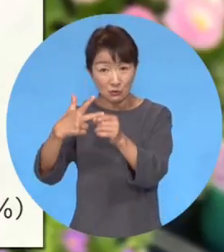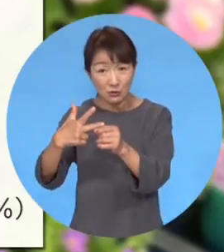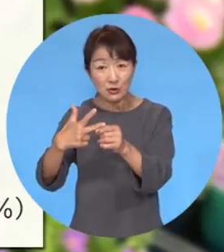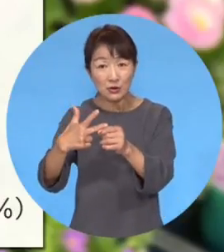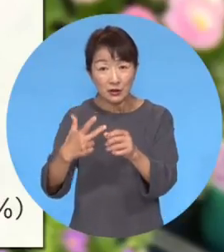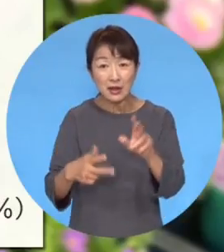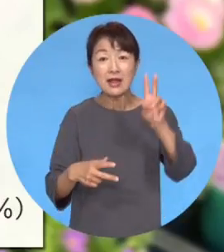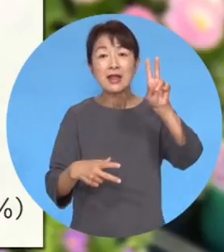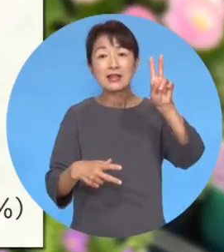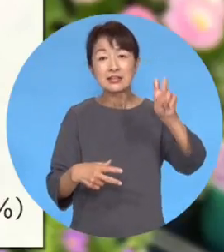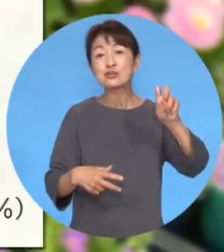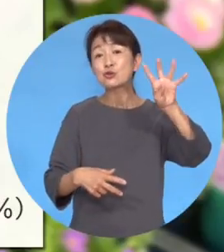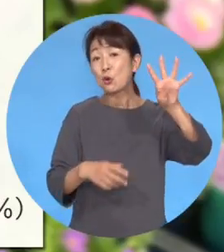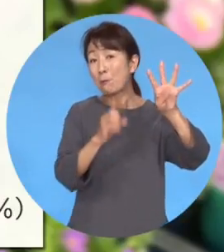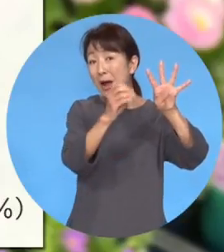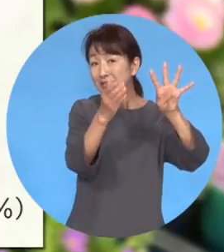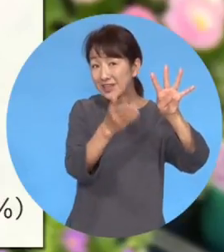に